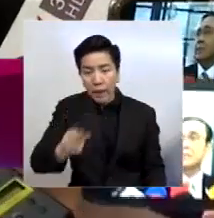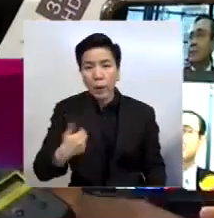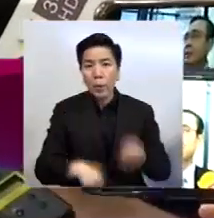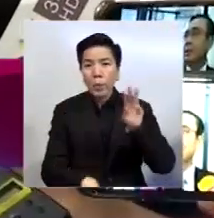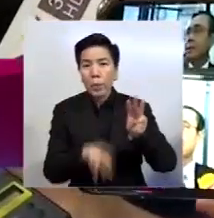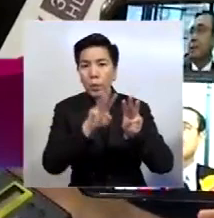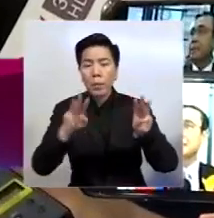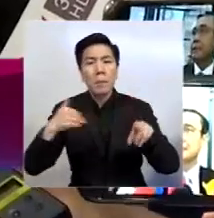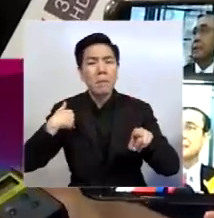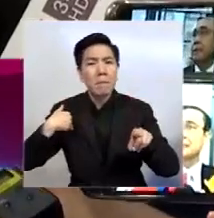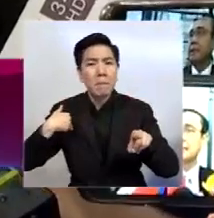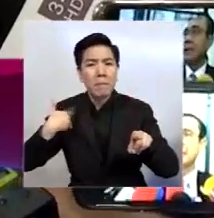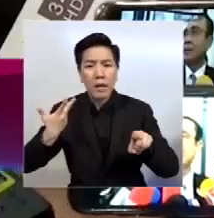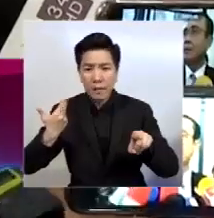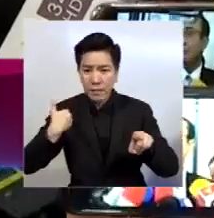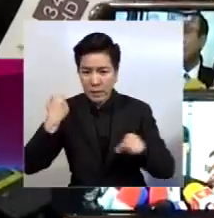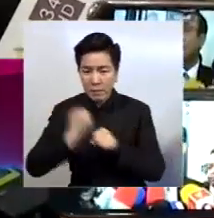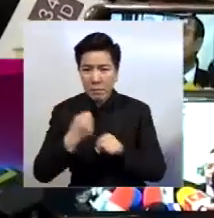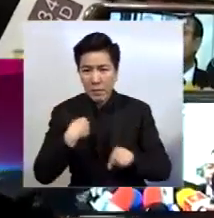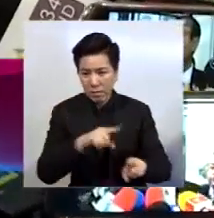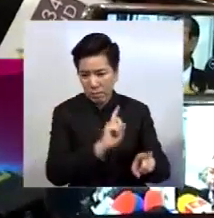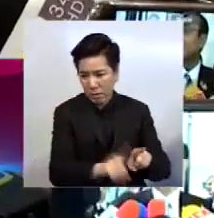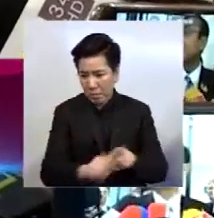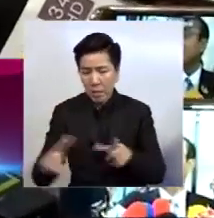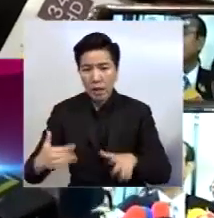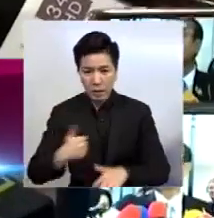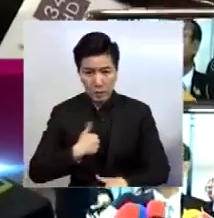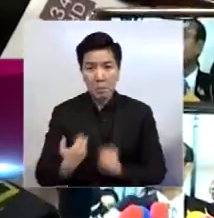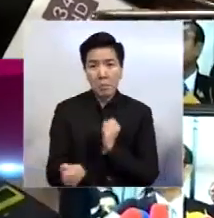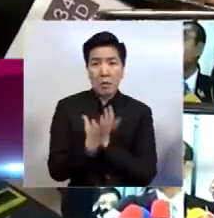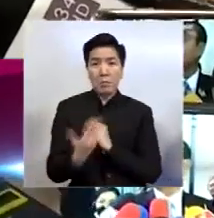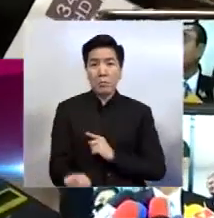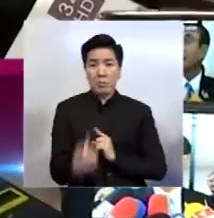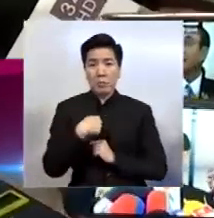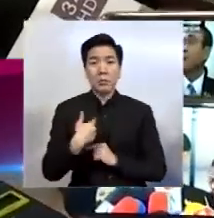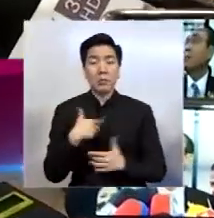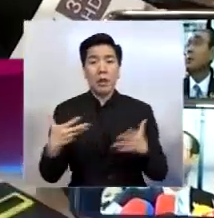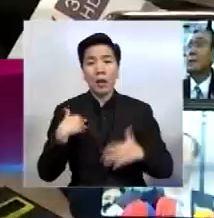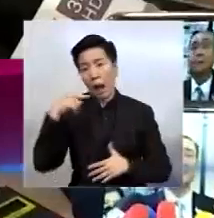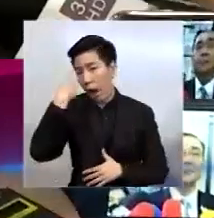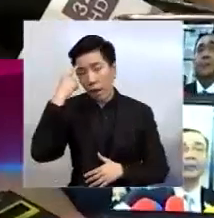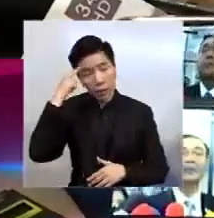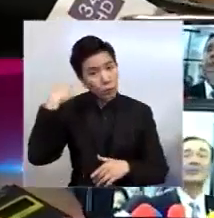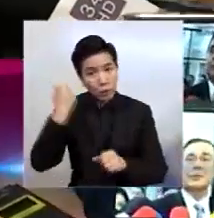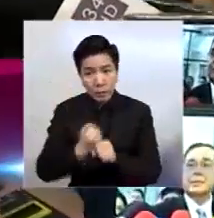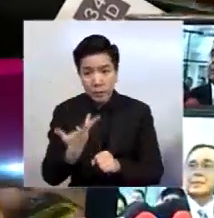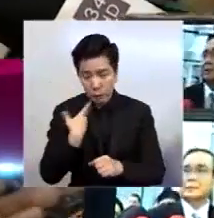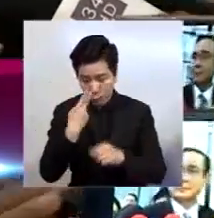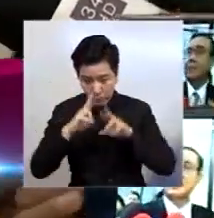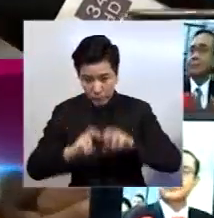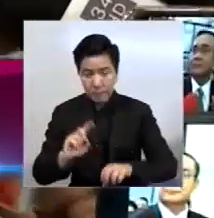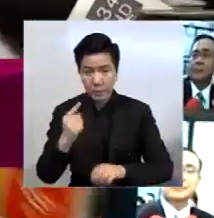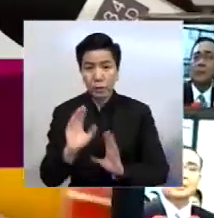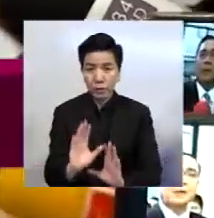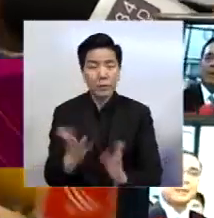มีเดียได้มีอะไรการกระทำแบบนี้มากมายนะผมเองก็โดนซะเยอะเลยในนั้นเห็นไหมใครทำก็ไม่รู้เหมือนกันแล้วเดี๋ยวก็ตรวจสอบอีกทีแล้วกันนะ